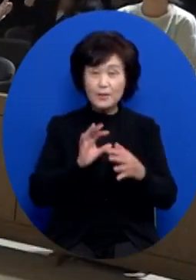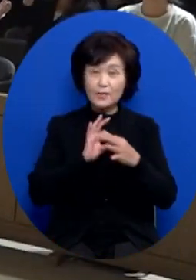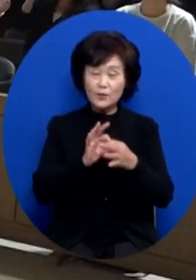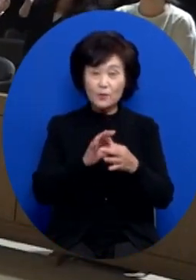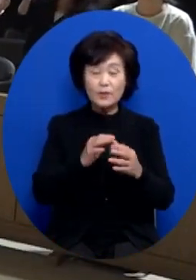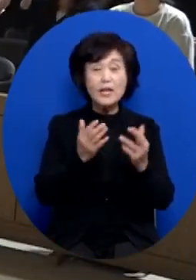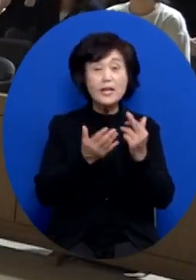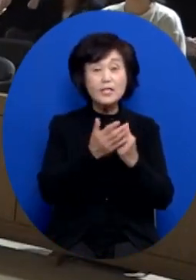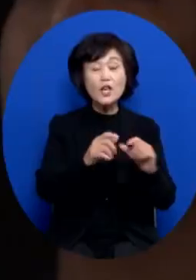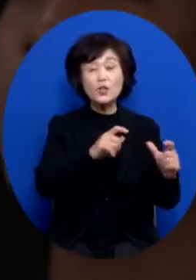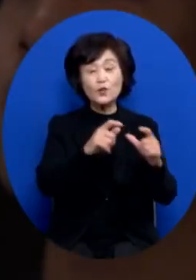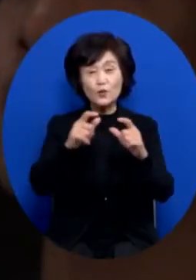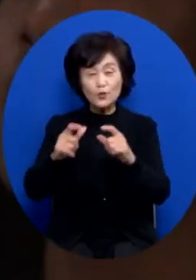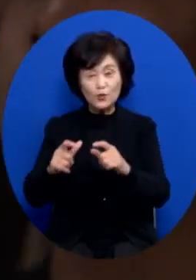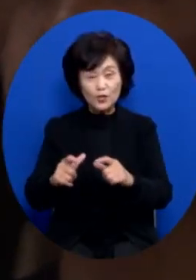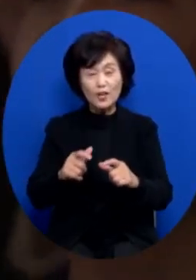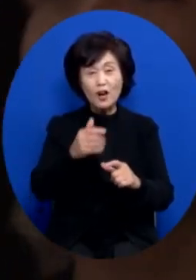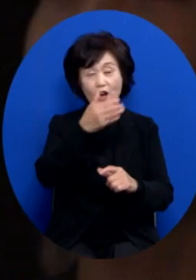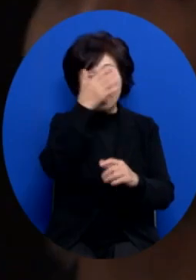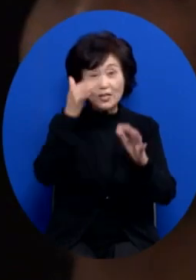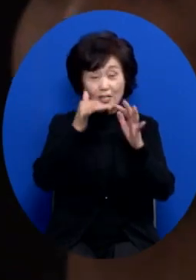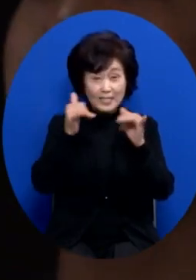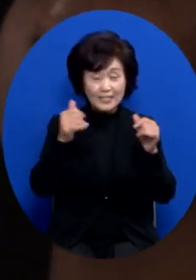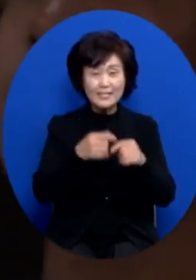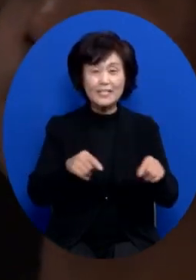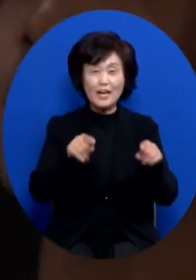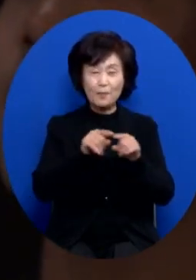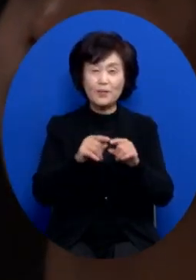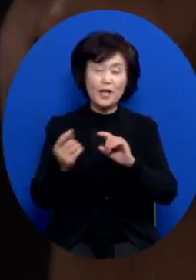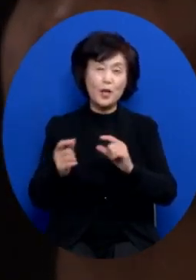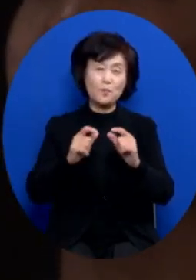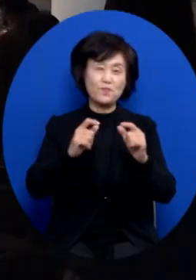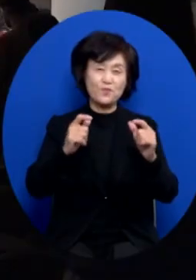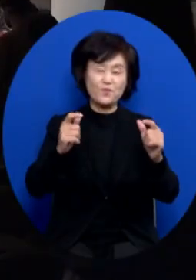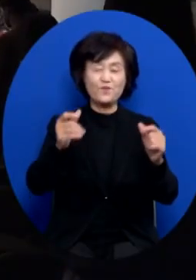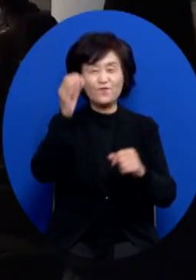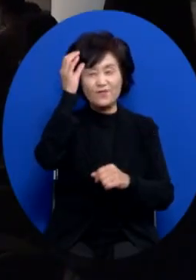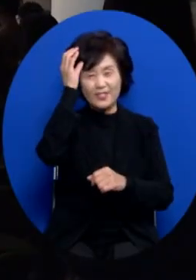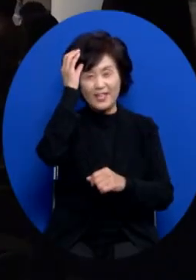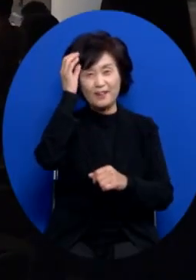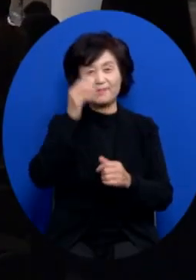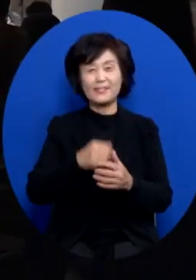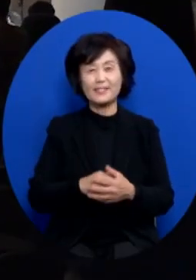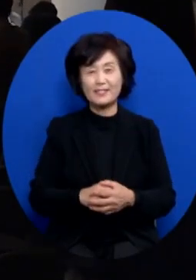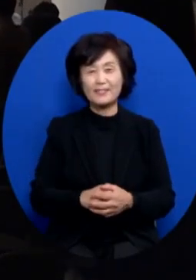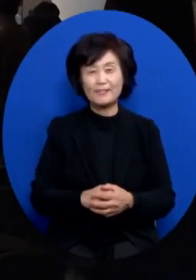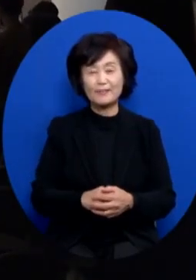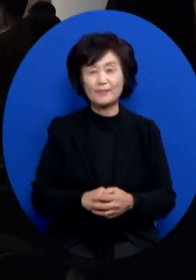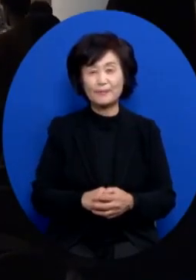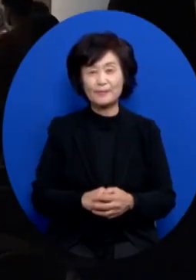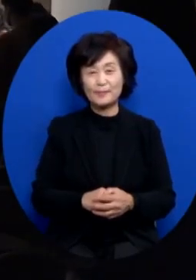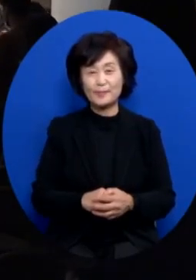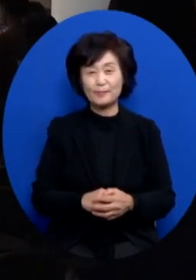제주 지역 청장년들이 함께 성장하고 부흥해 나가길 기대합니다. CTS 뉴스 박지향입니다.